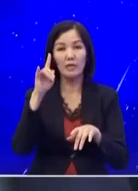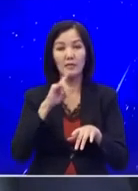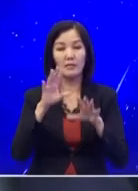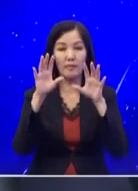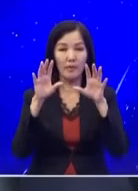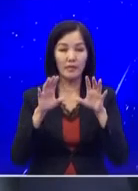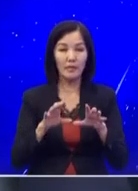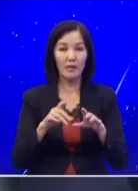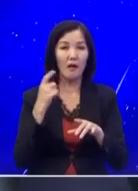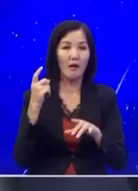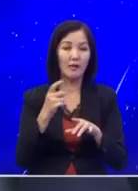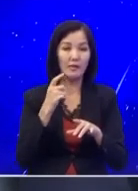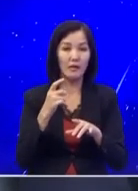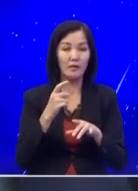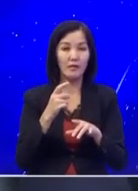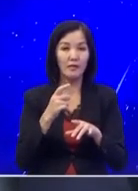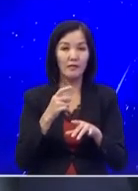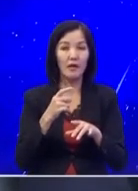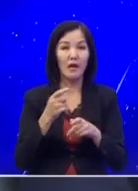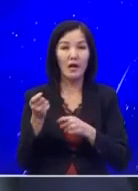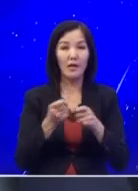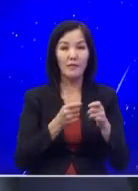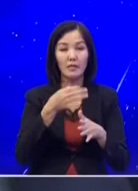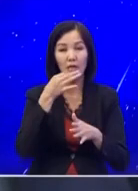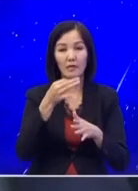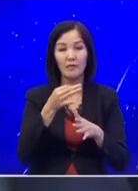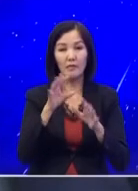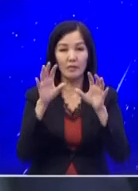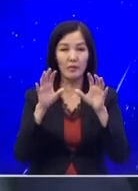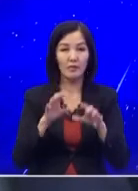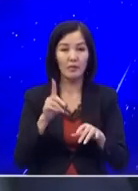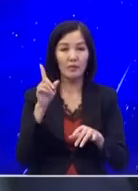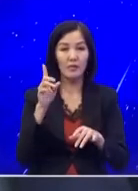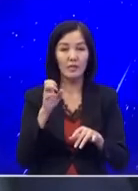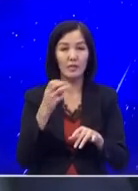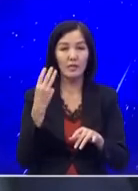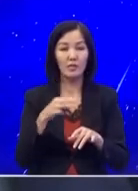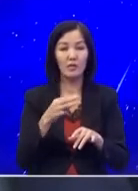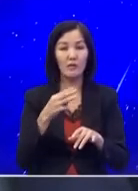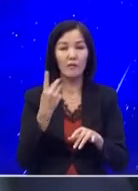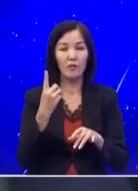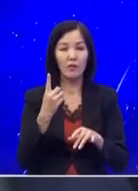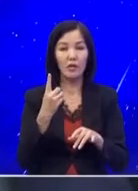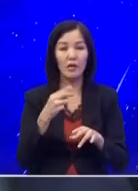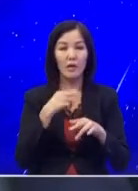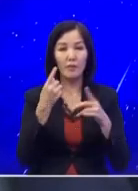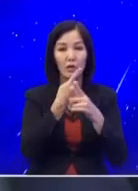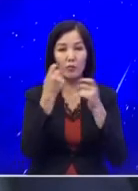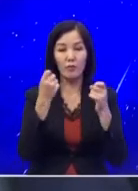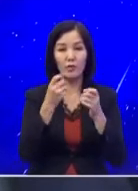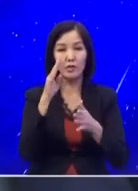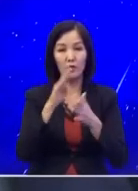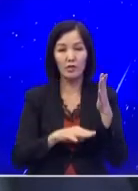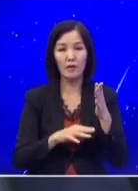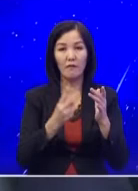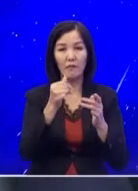на автовладельцев-нарушителей налагается административная ответственность по статье 334 части 1. Вносится предупреждение, либо штраф в